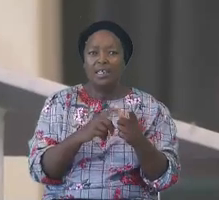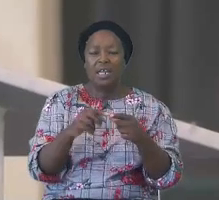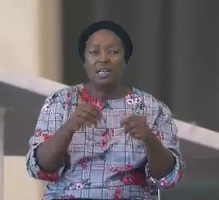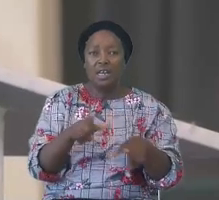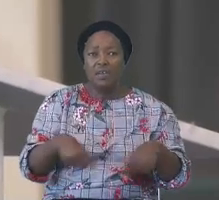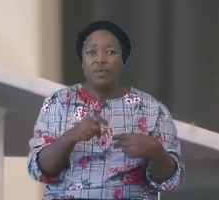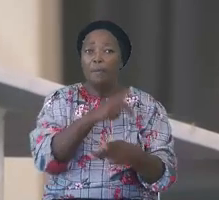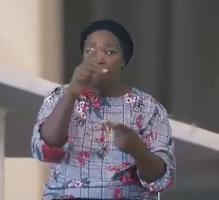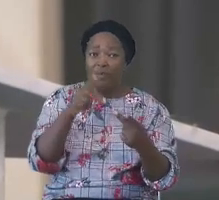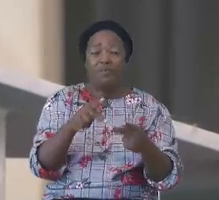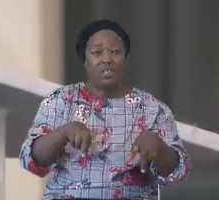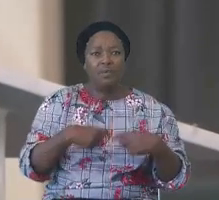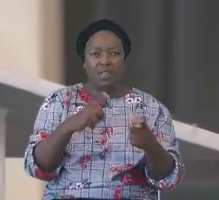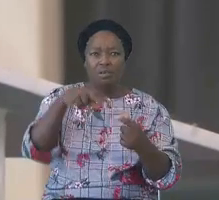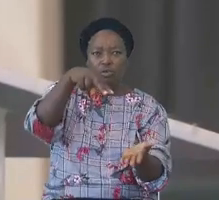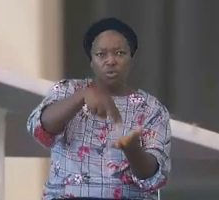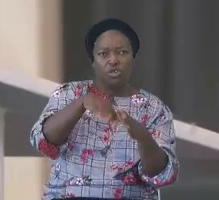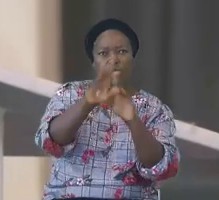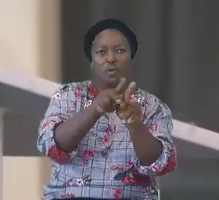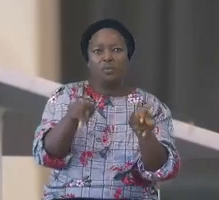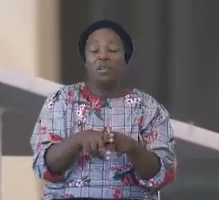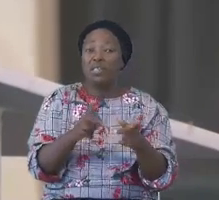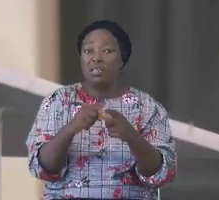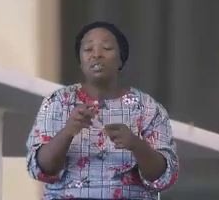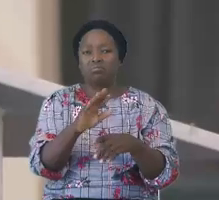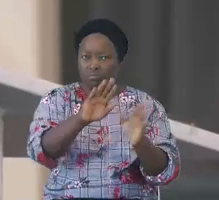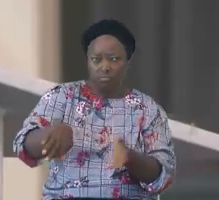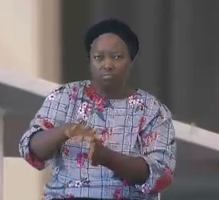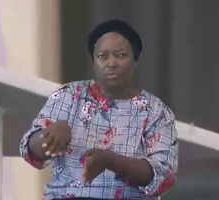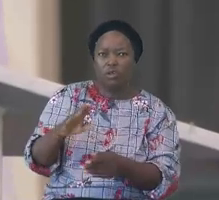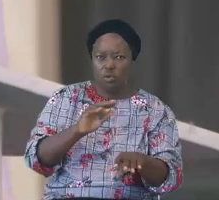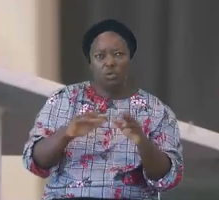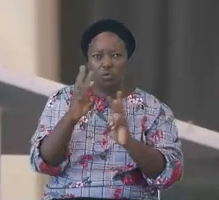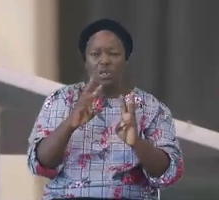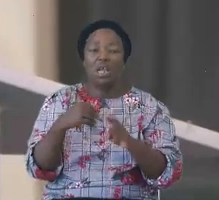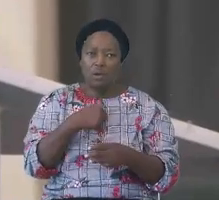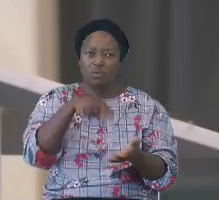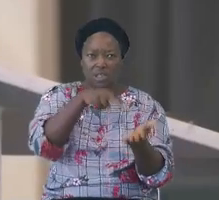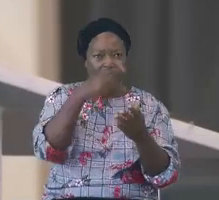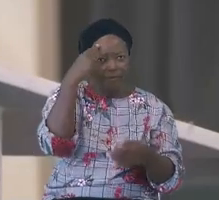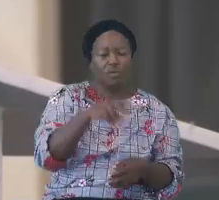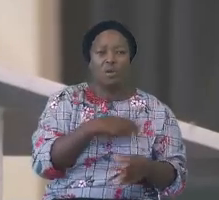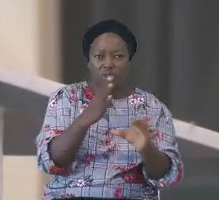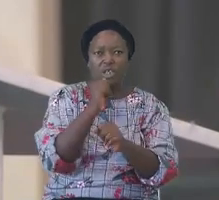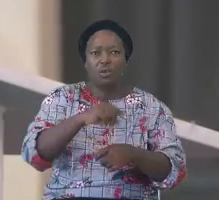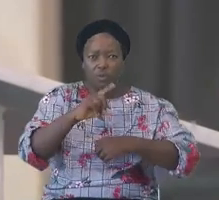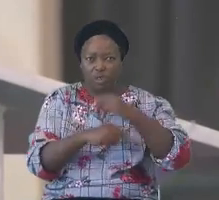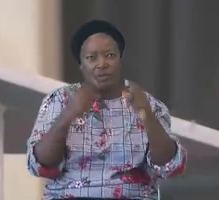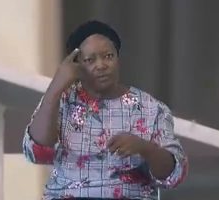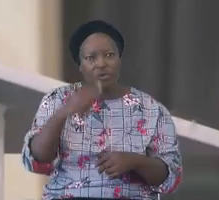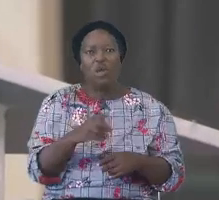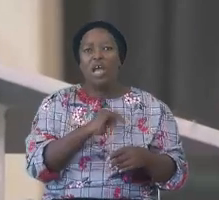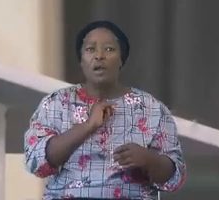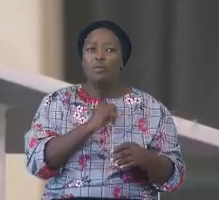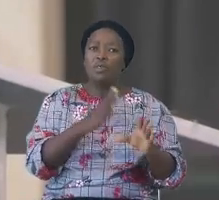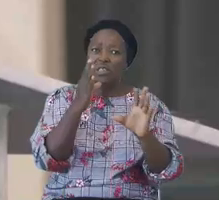Christ, celui qui n'avait pas de péché et qui a mené une vie parfaite, il a pris ta place. Il a dit, mets-toi de